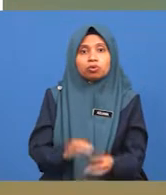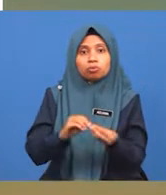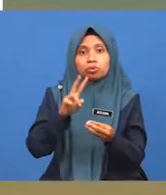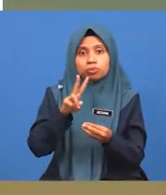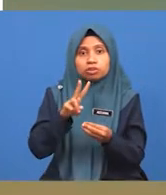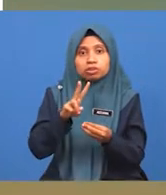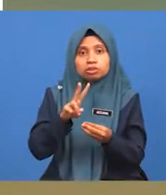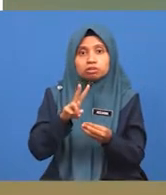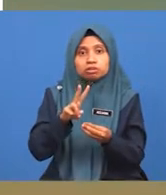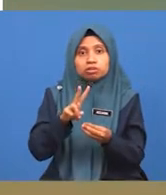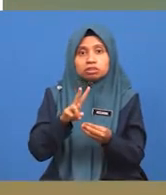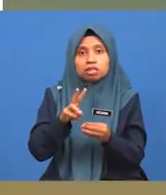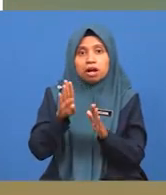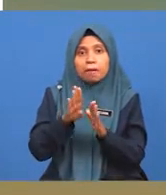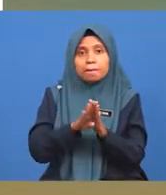Kedua,